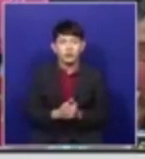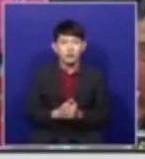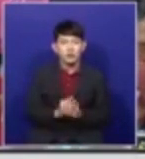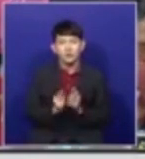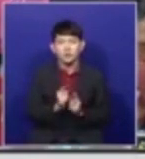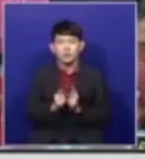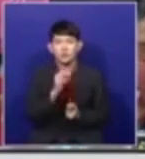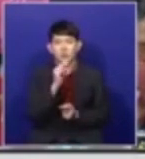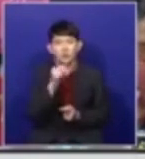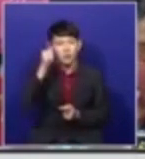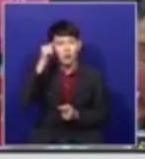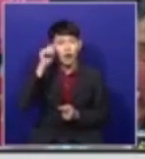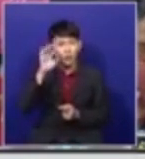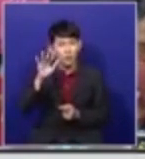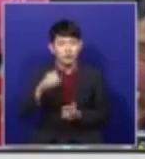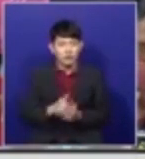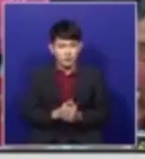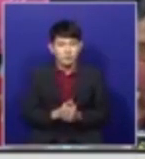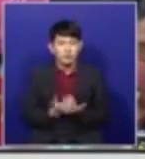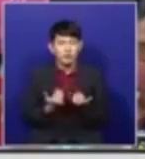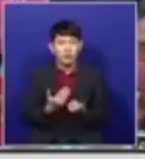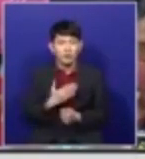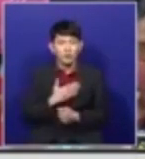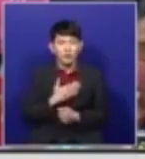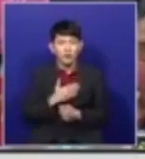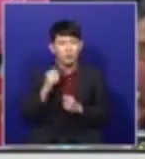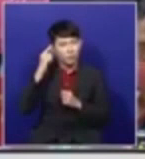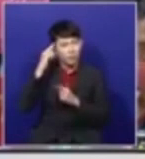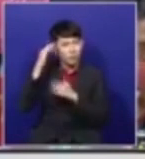แต่พวกเรานี่ที่ติจริงๆและพูดคุยมาทั้งหมด5วันแต่พวกเราด้วยความหวังดีต่อประเทศชาติของประชาชนนะสงสารชาวบ้านสงสารประเทศ